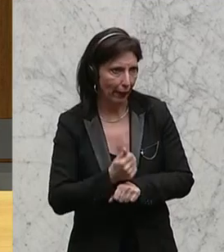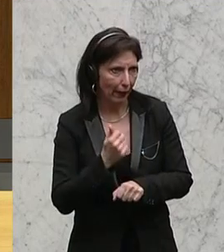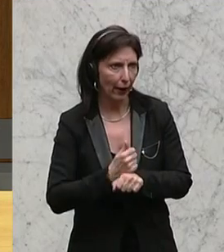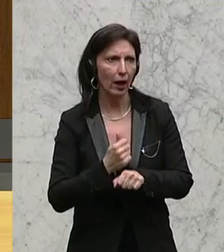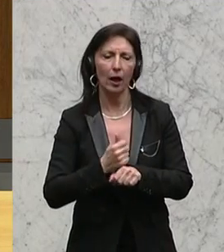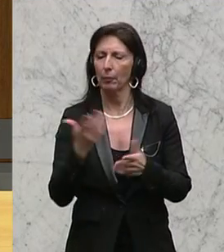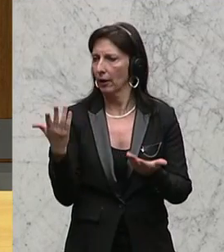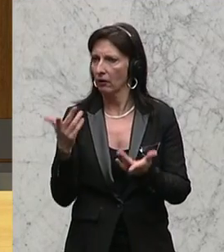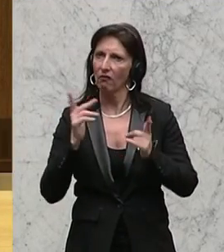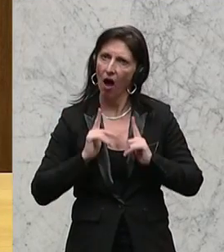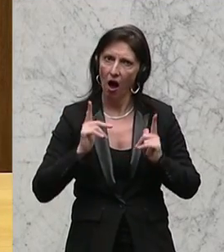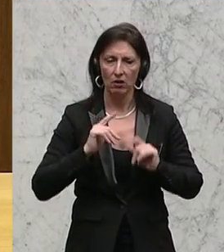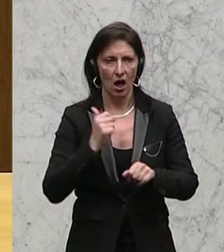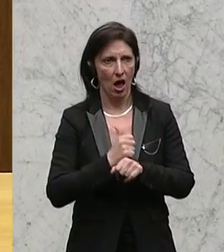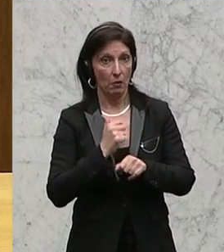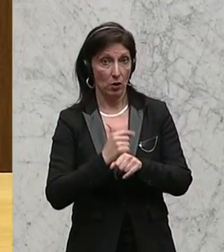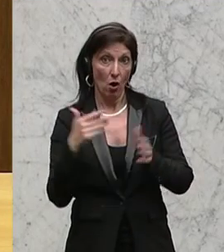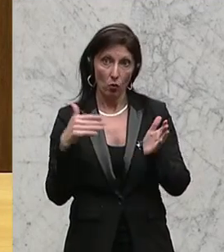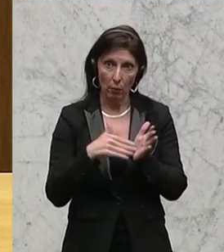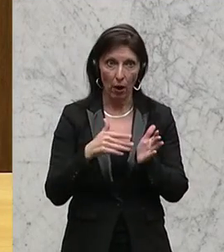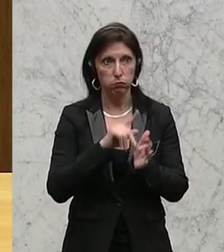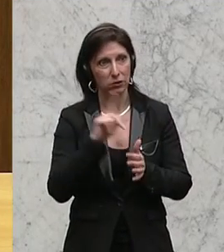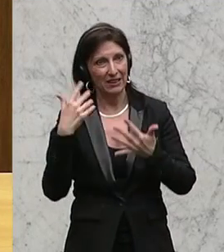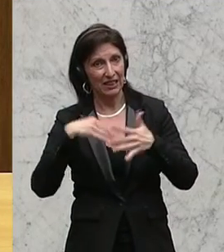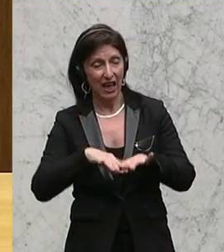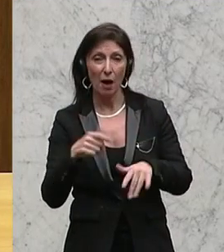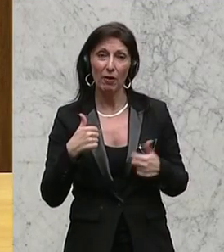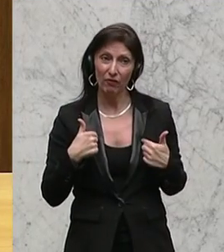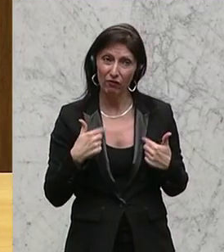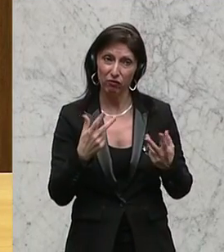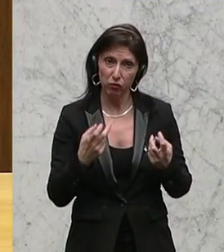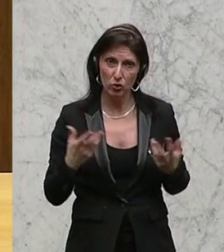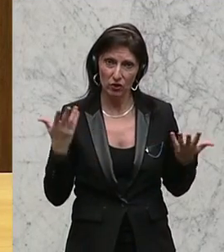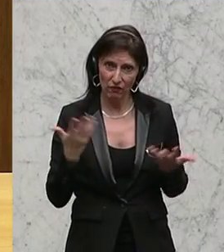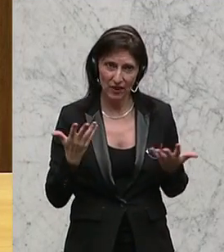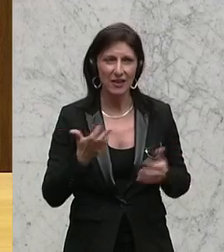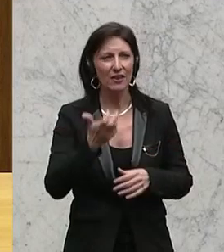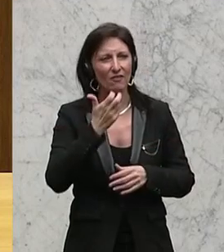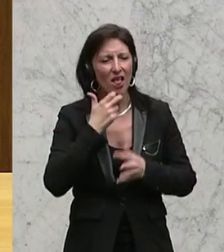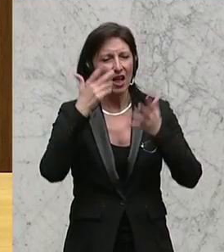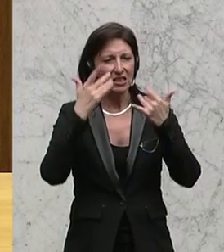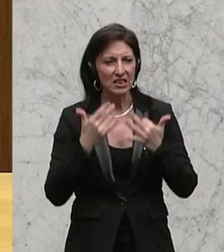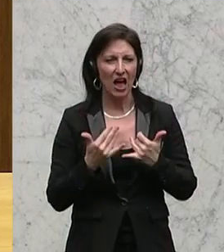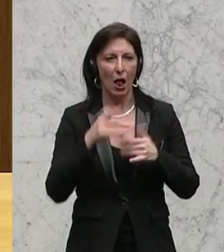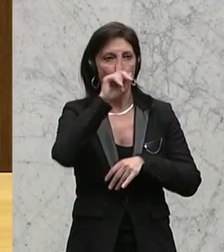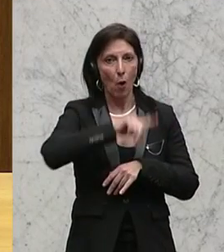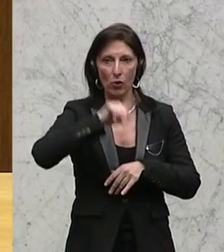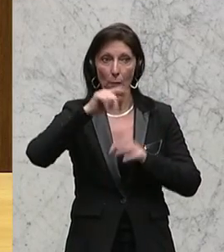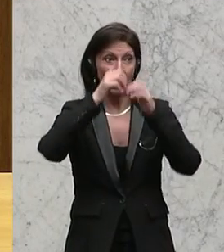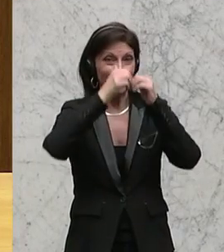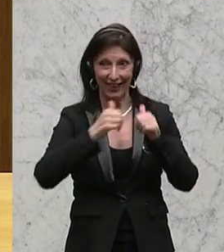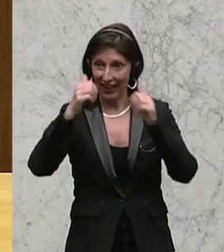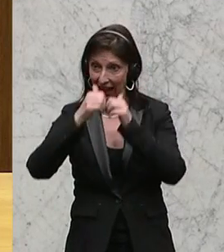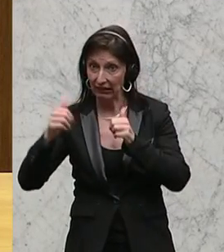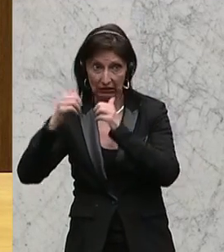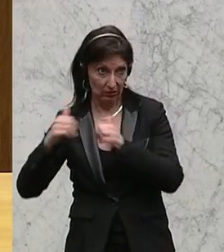integriert werden müssen. Aber wir wollen das monatlich ausgewiesen haben. Und das wollen wir aus einem ganz bestimmten Grund, weil uns nämlich